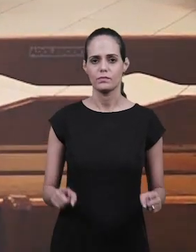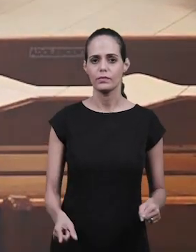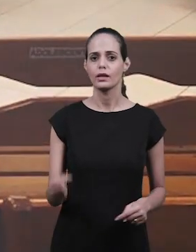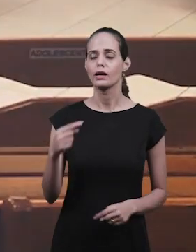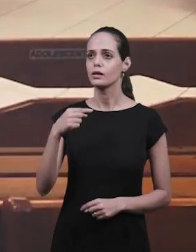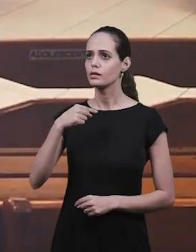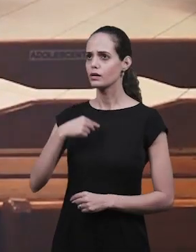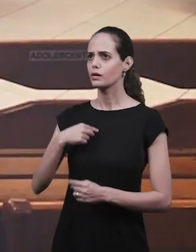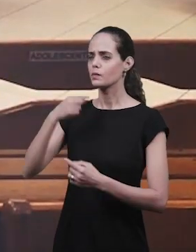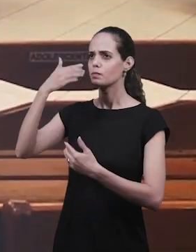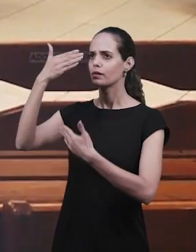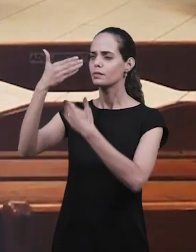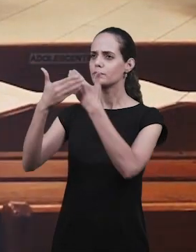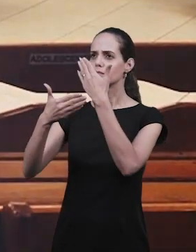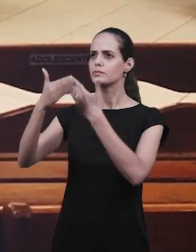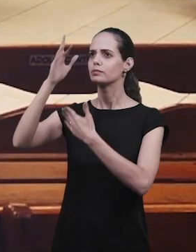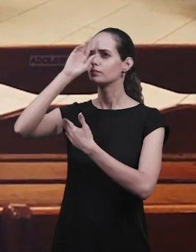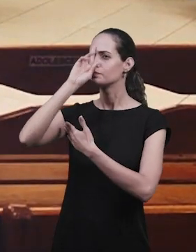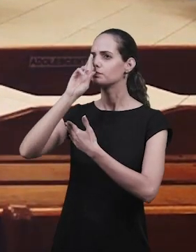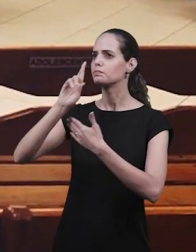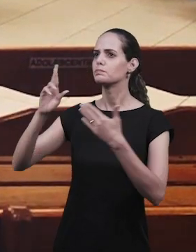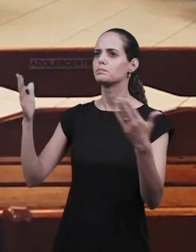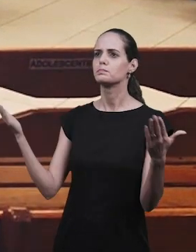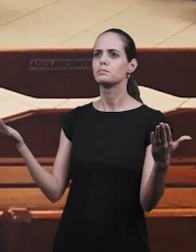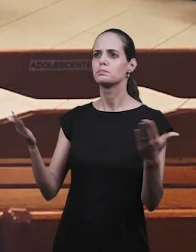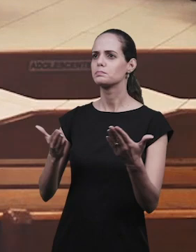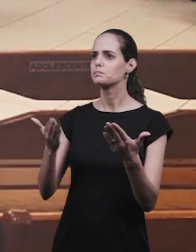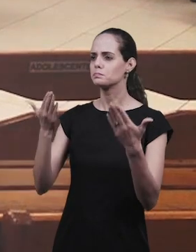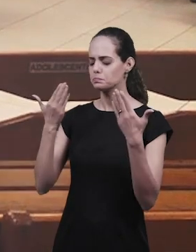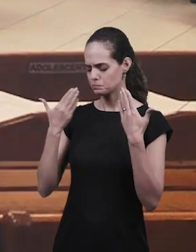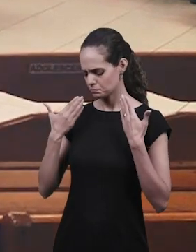Em tua presença estou,